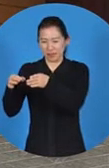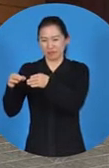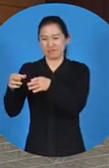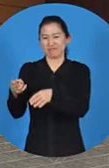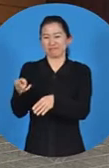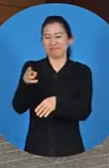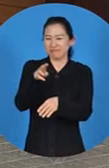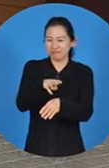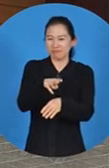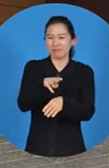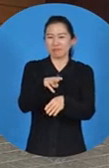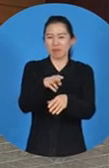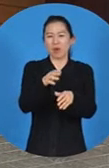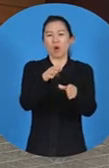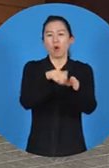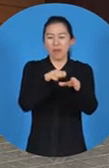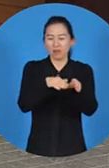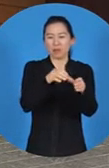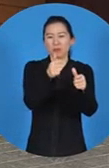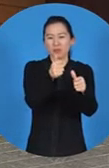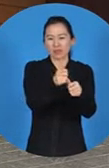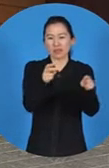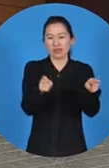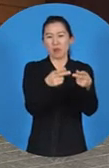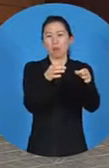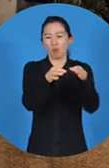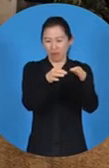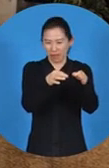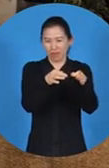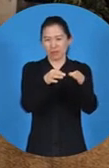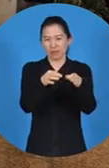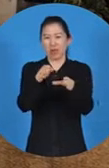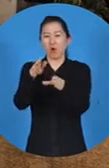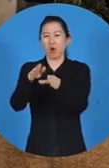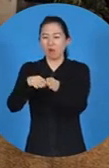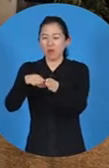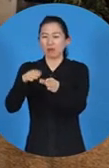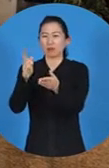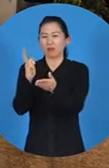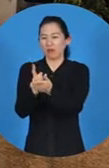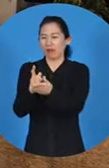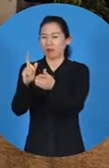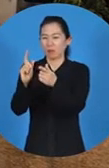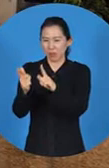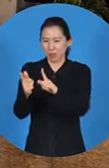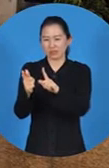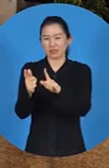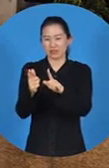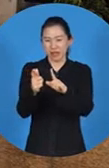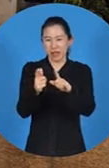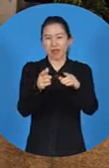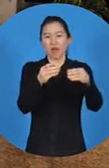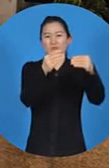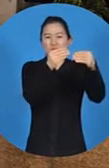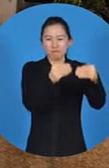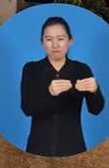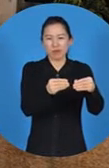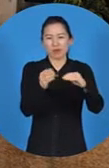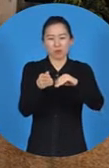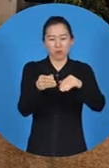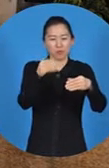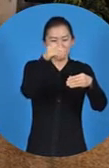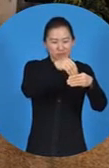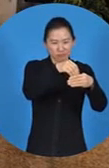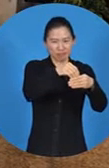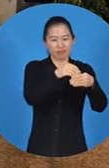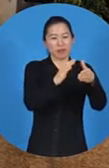力の和食店でしたが、テイクアウトに特化して営業を継続。通常のお弁当のほか、店内